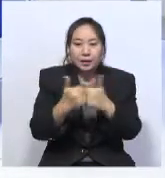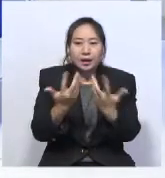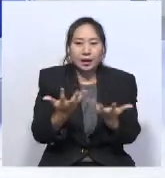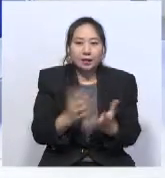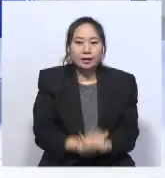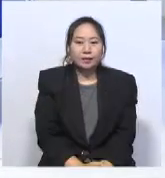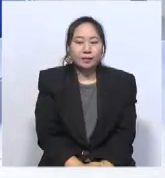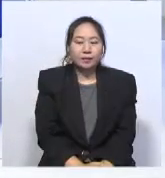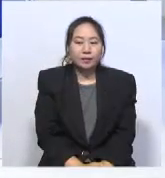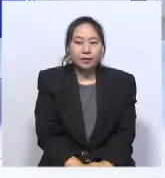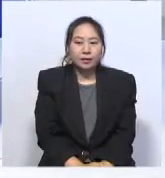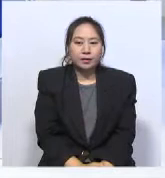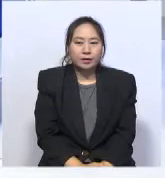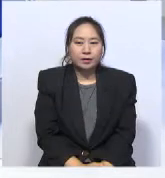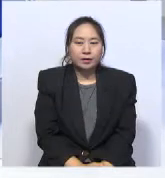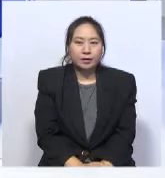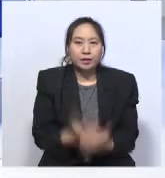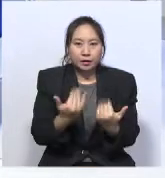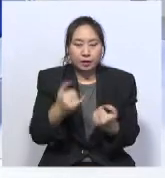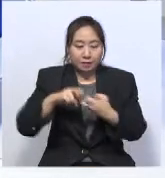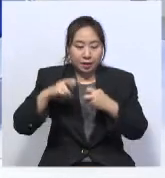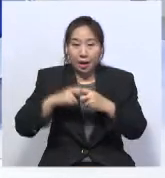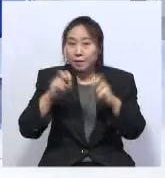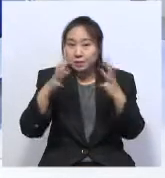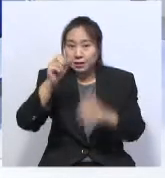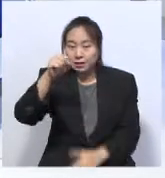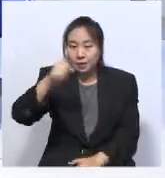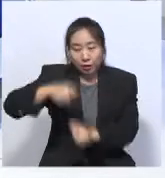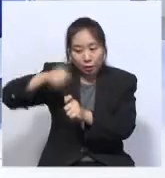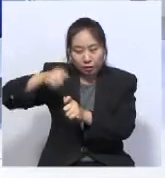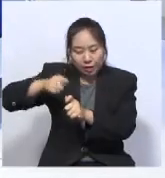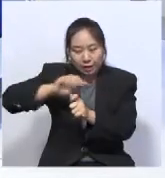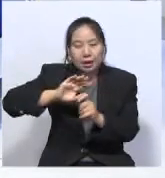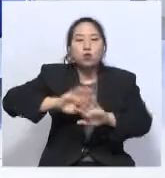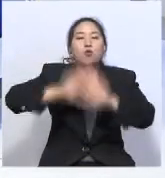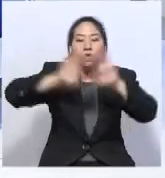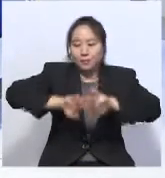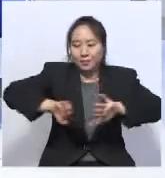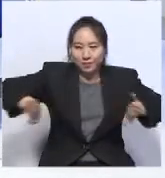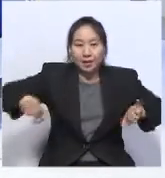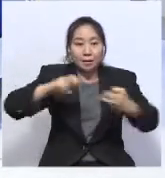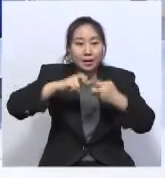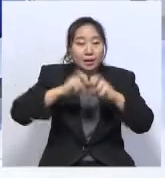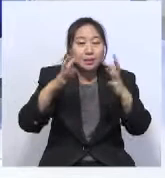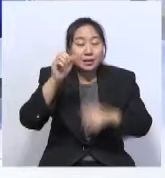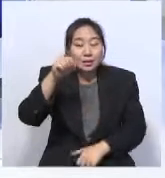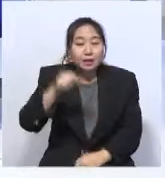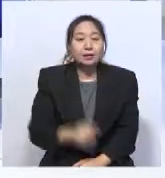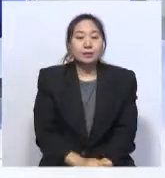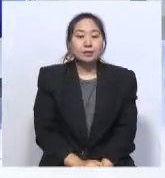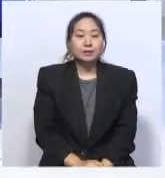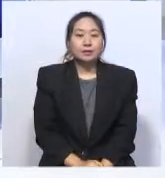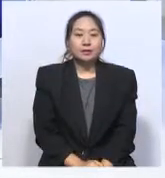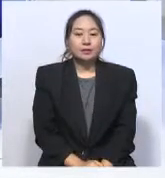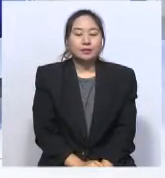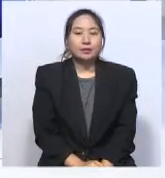ที่ที่มีการคืนแล้วเนี่ยถือว่าไม่เป็นอุปสรรคกับการเดินทางใช่ไหมครับ จุดหนึ่งนะครับที่เรา